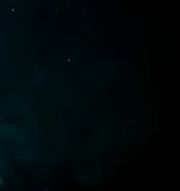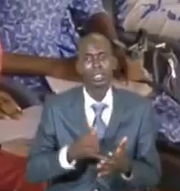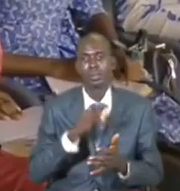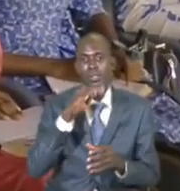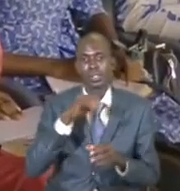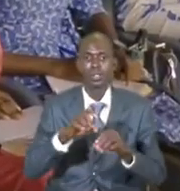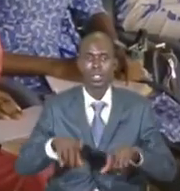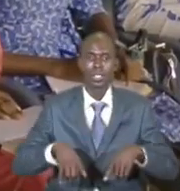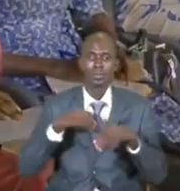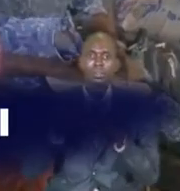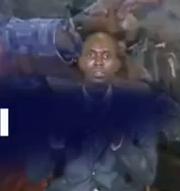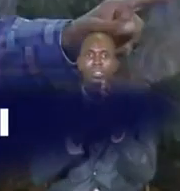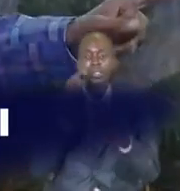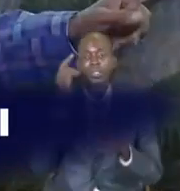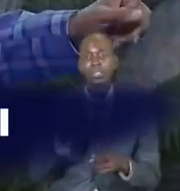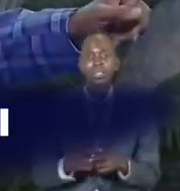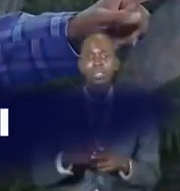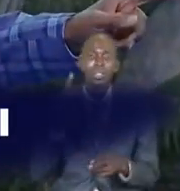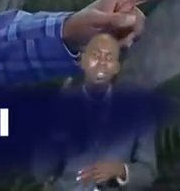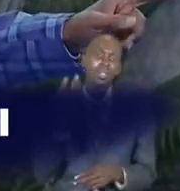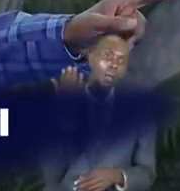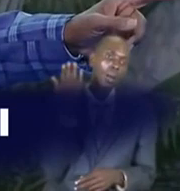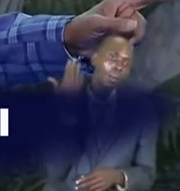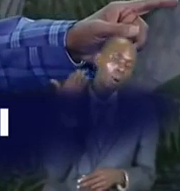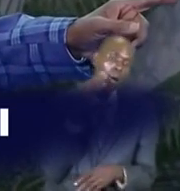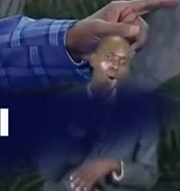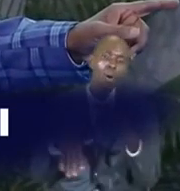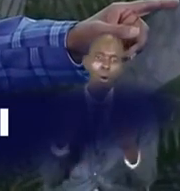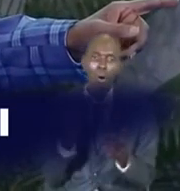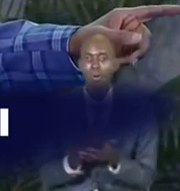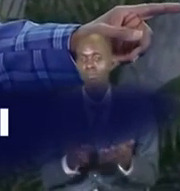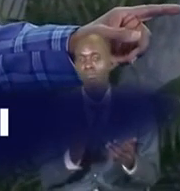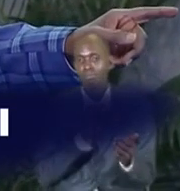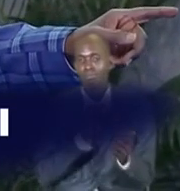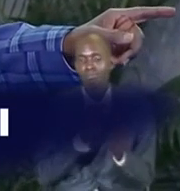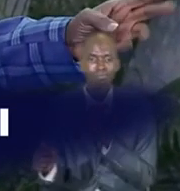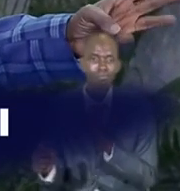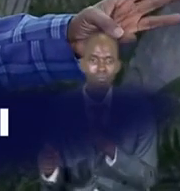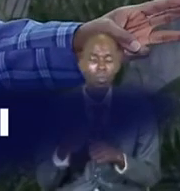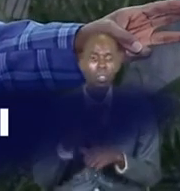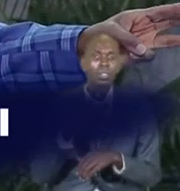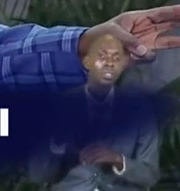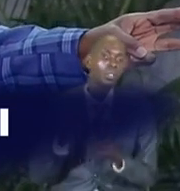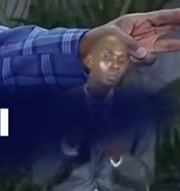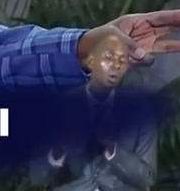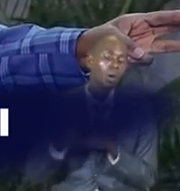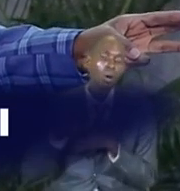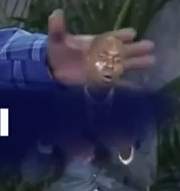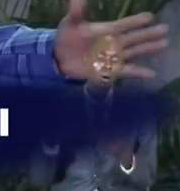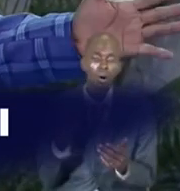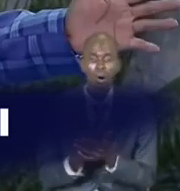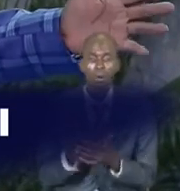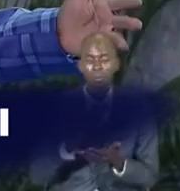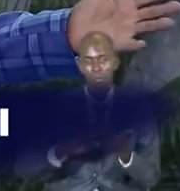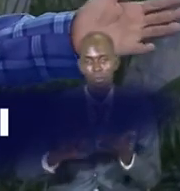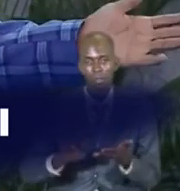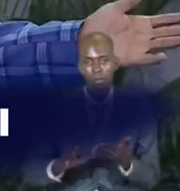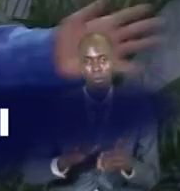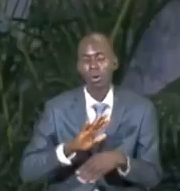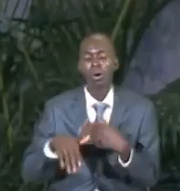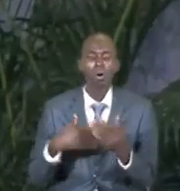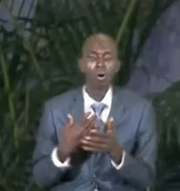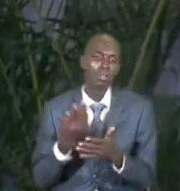ya. Oge ochie agaala, oge ochie agbagharala ya, oge ochie echefuola